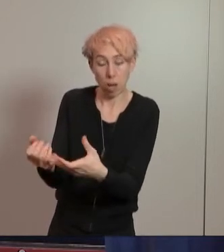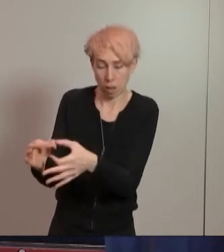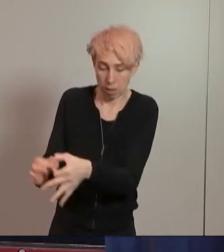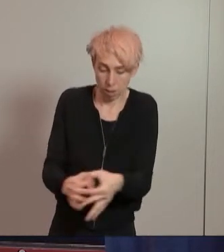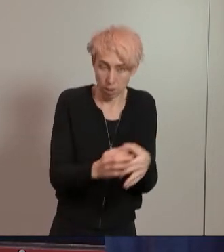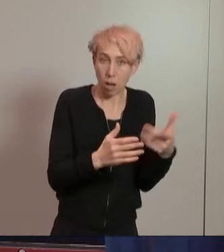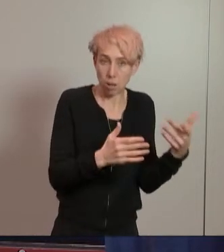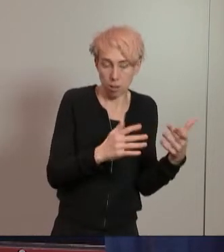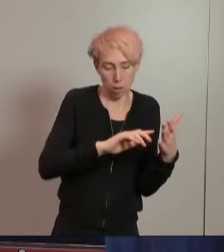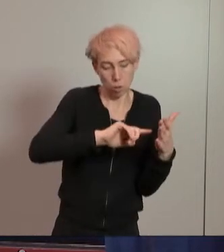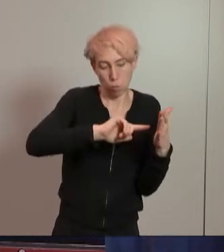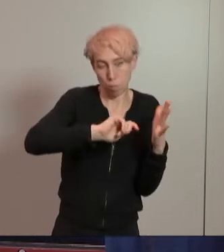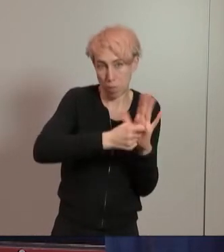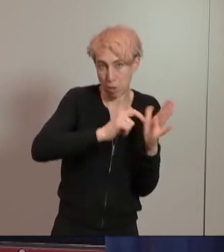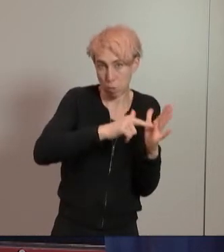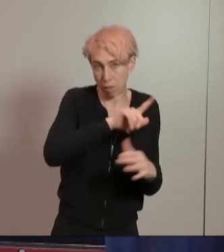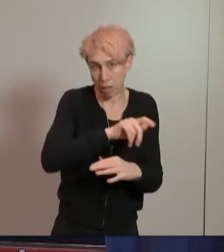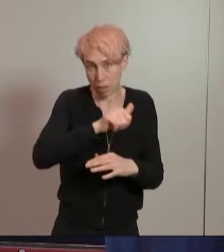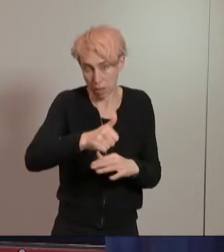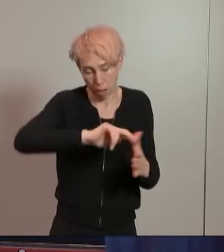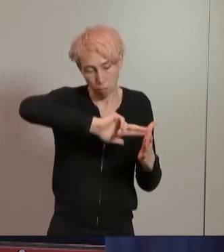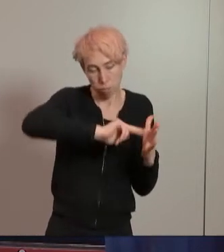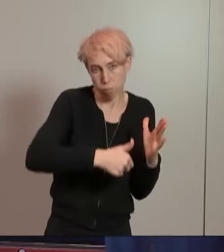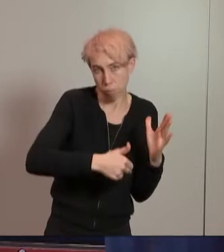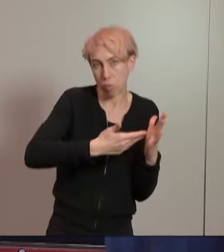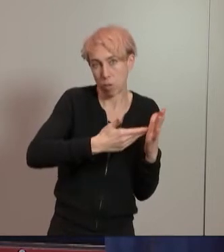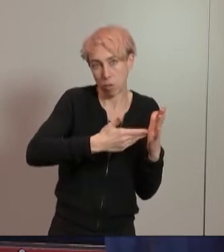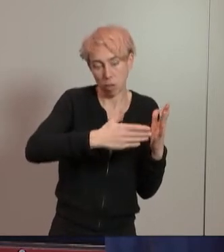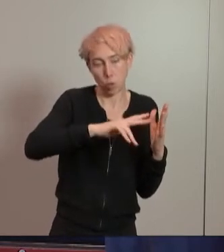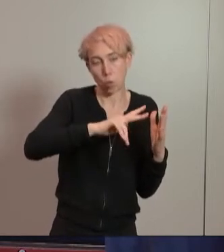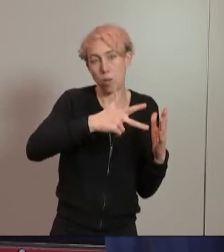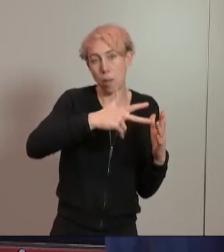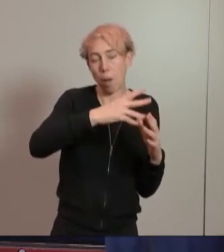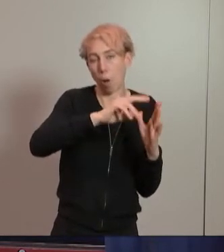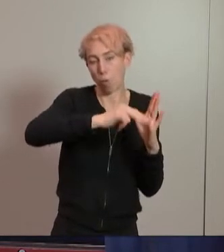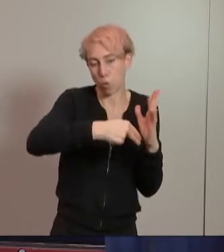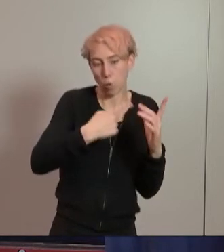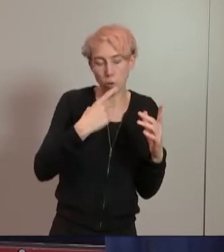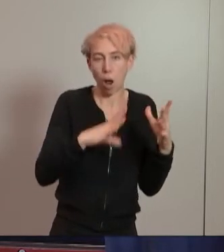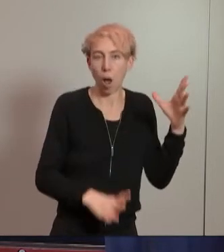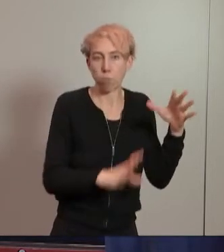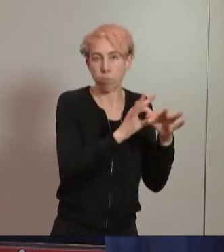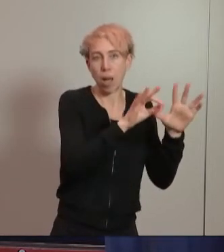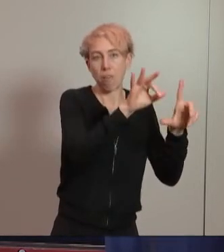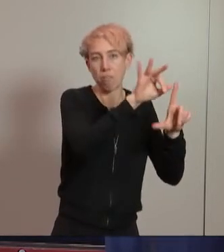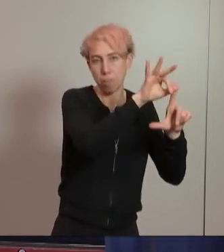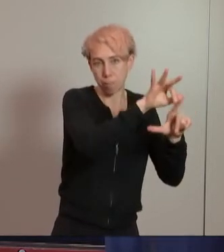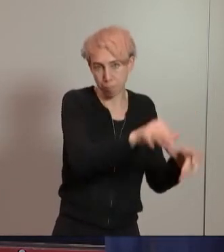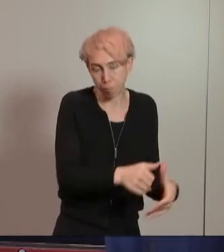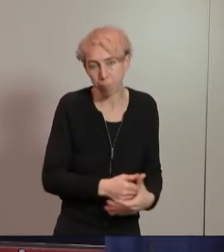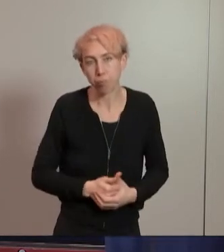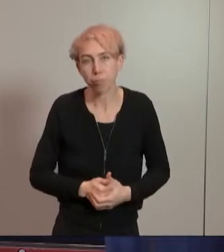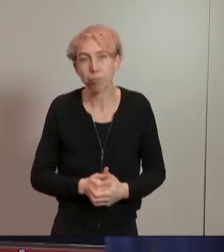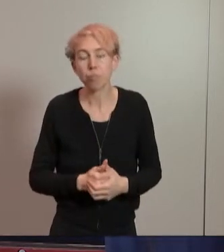en 2021 sa troisième convention triennale avec le Fonds d'insertion pour les personnes handicapées de la fonction publique.